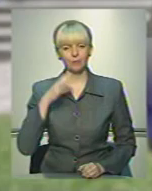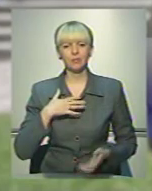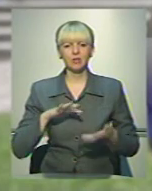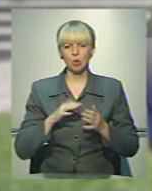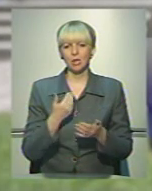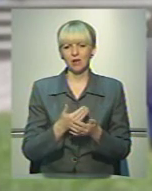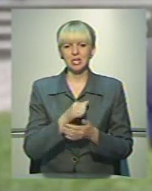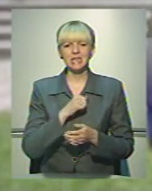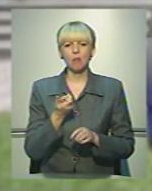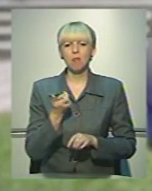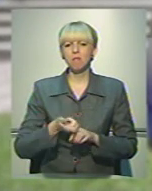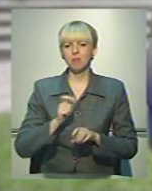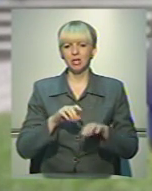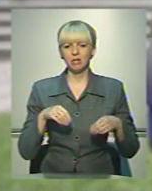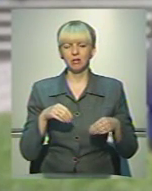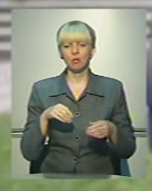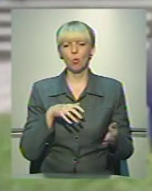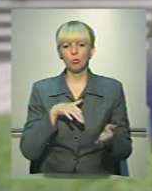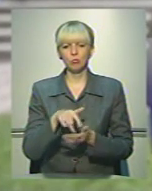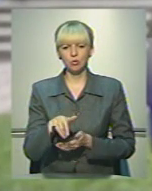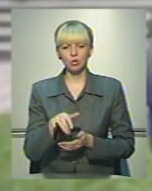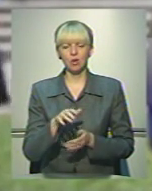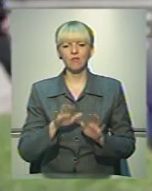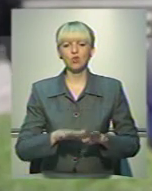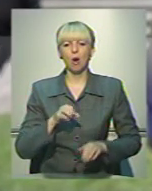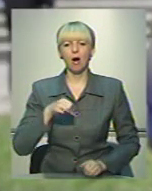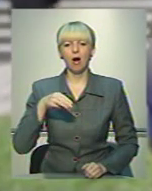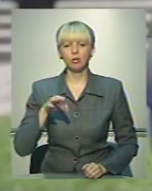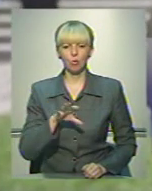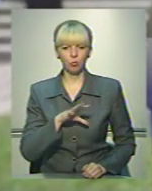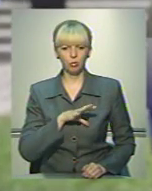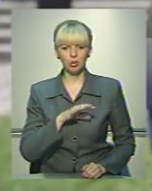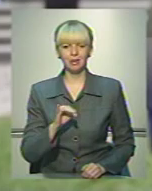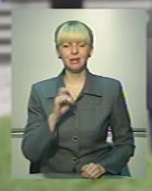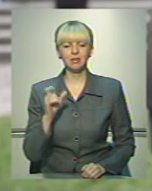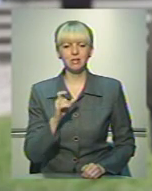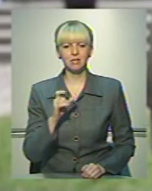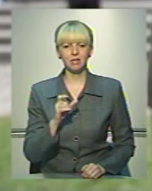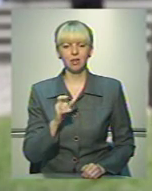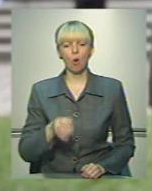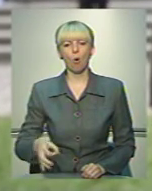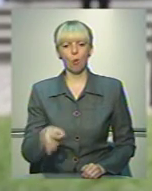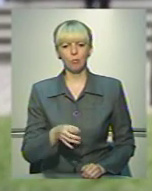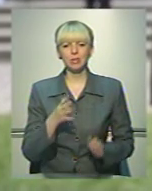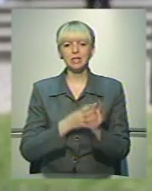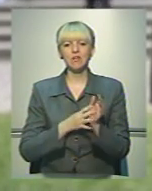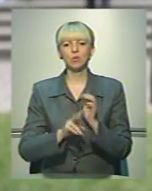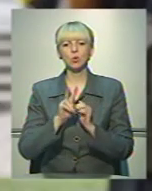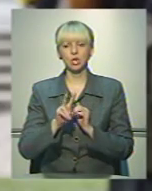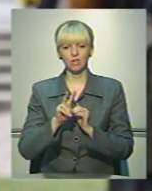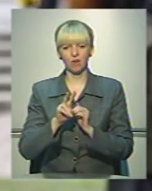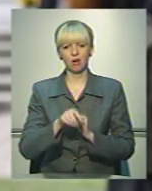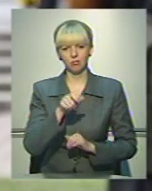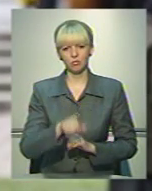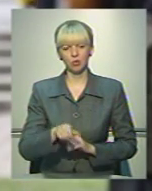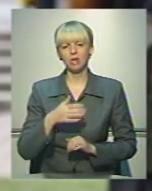мабуть, саме найбільше дало, пішло в зону АТО, були із області. 92 чоловіки,